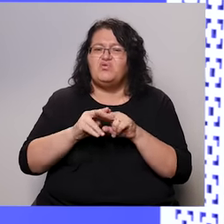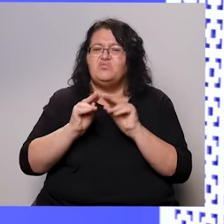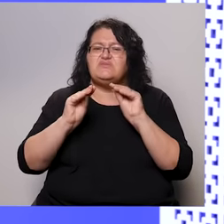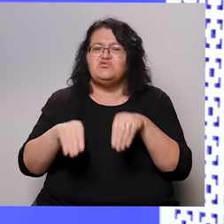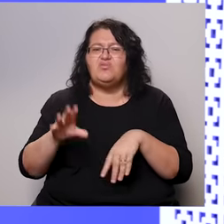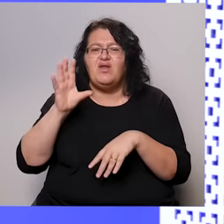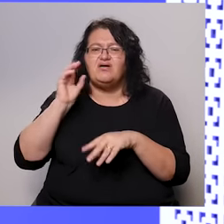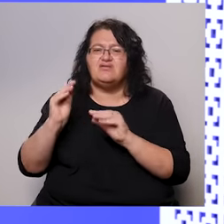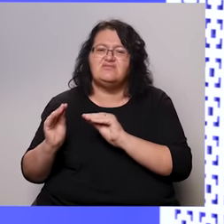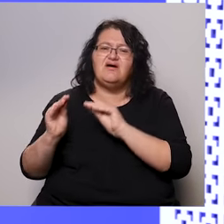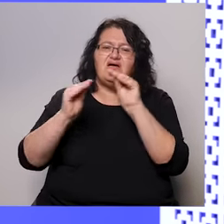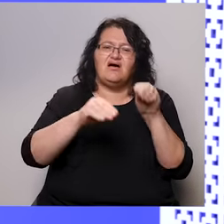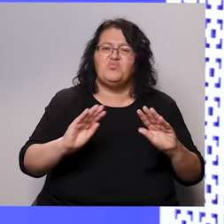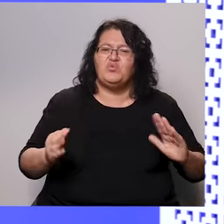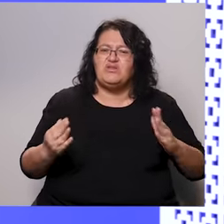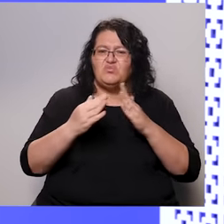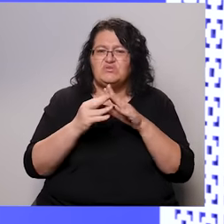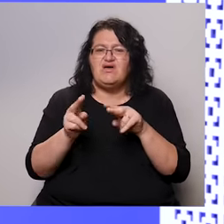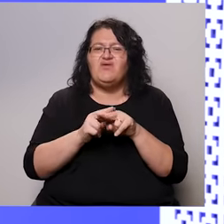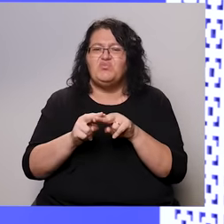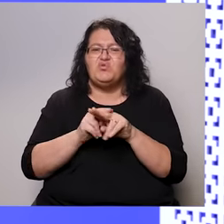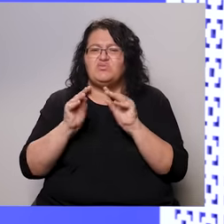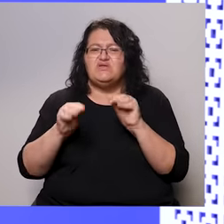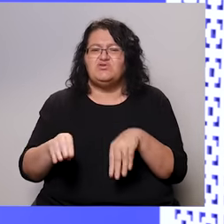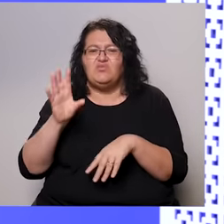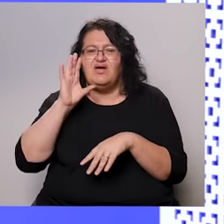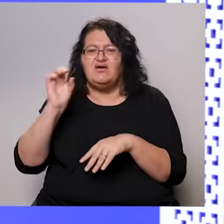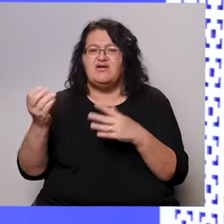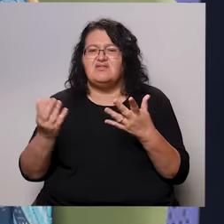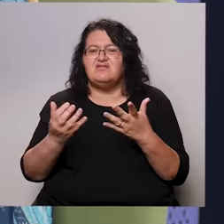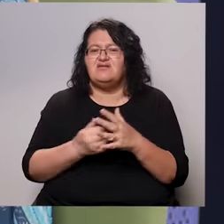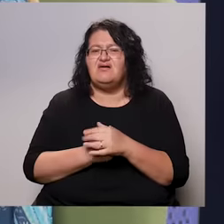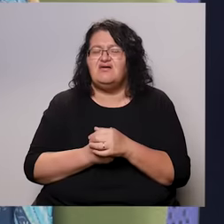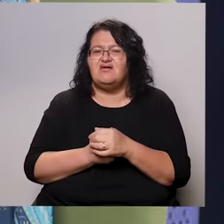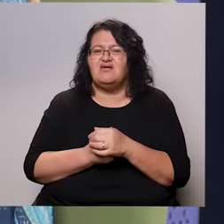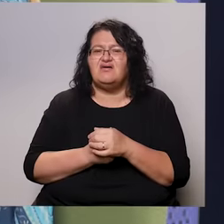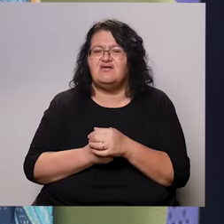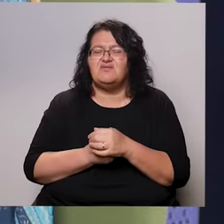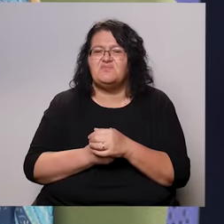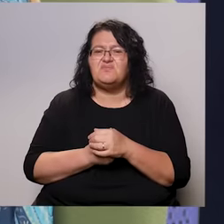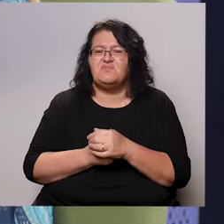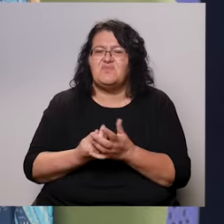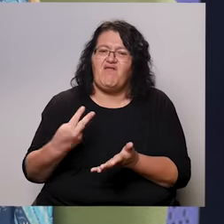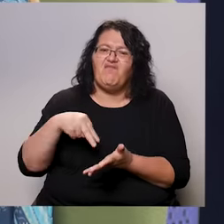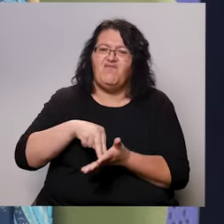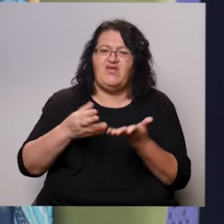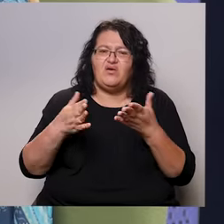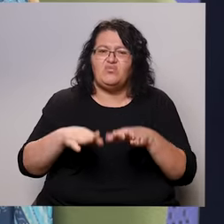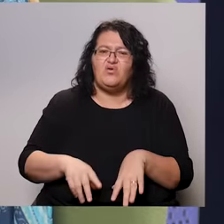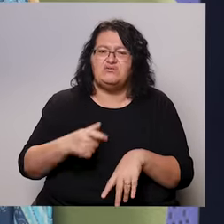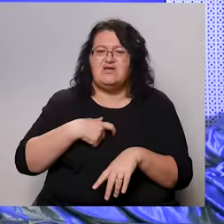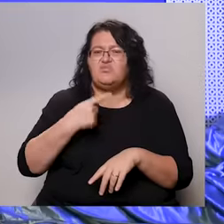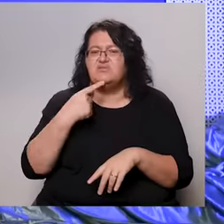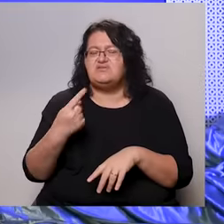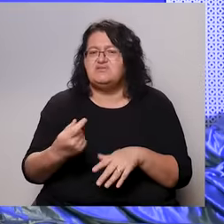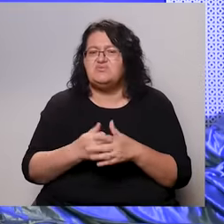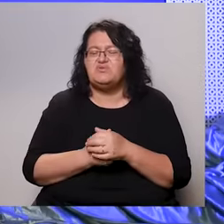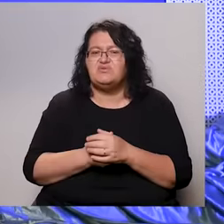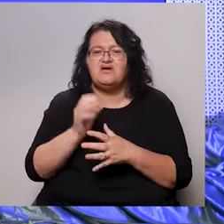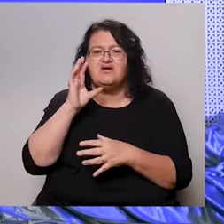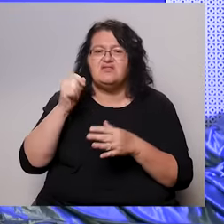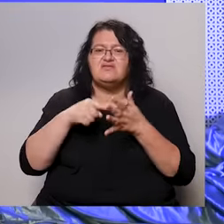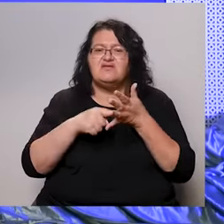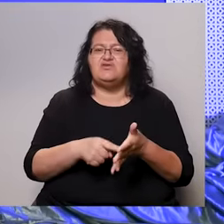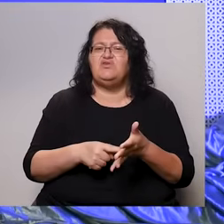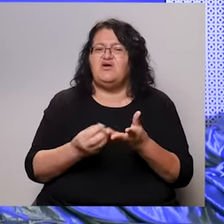credința aceea care mută munții. Nu avem cum să ajungem la credința aceea care învie morții, dacă pot să-mi permit să zic treaba asta, de credința aceea